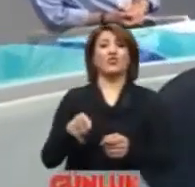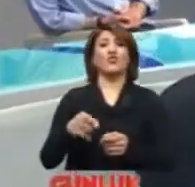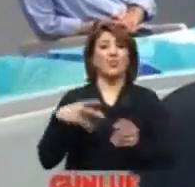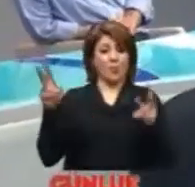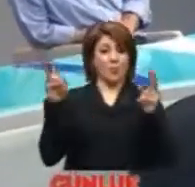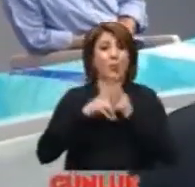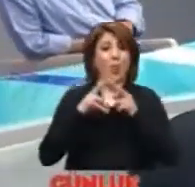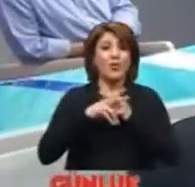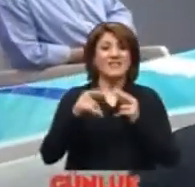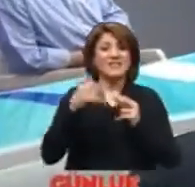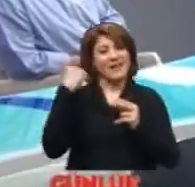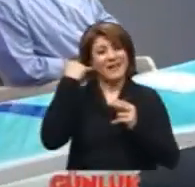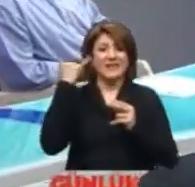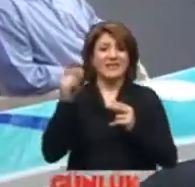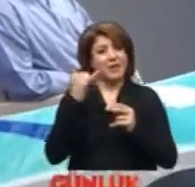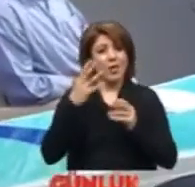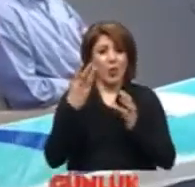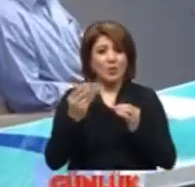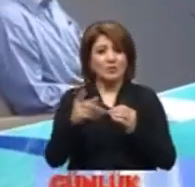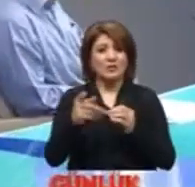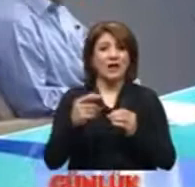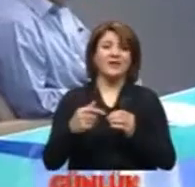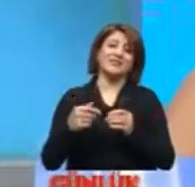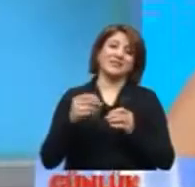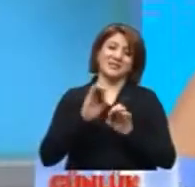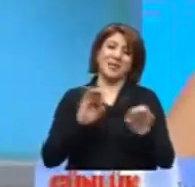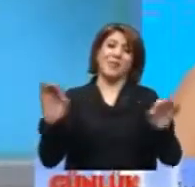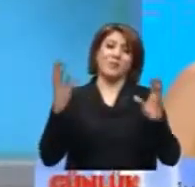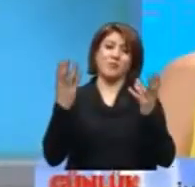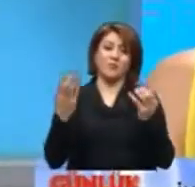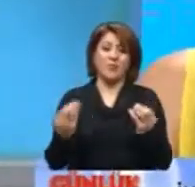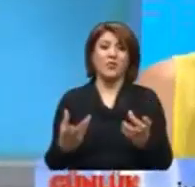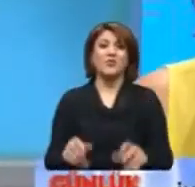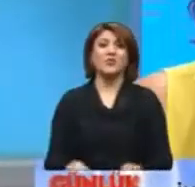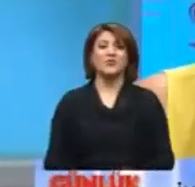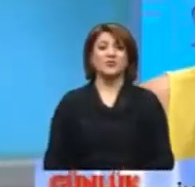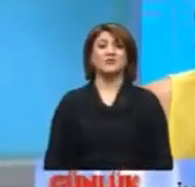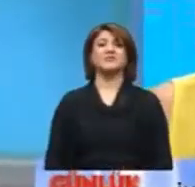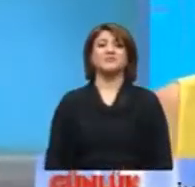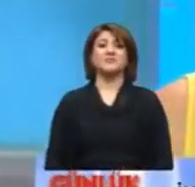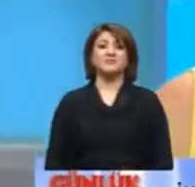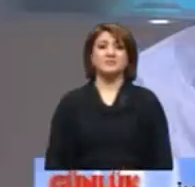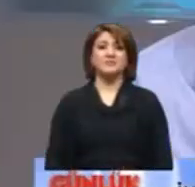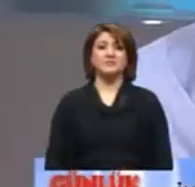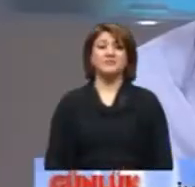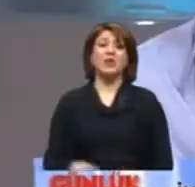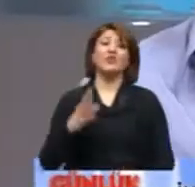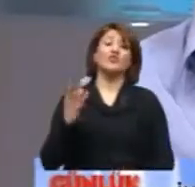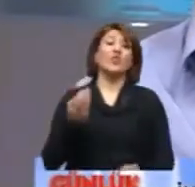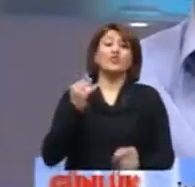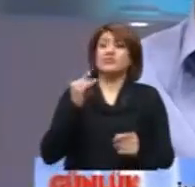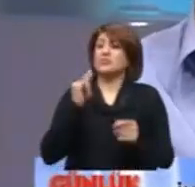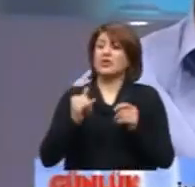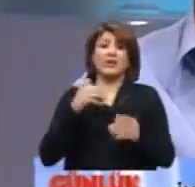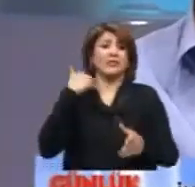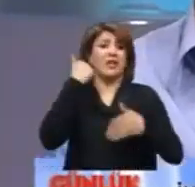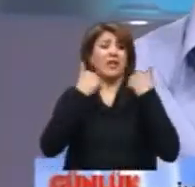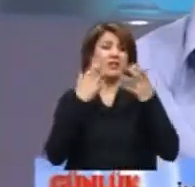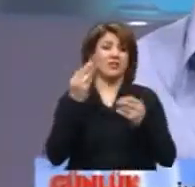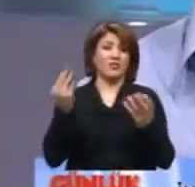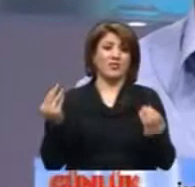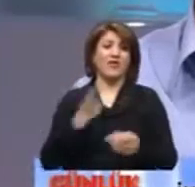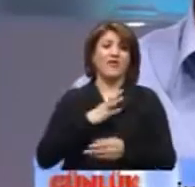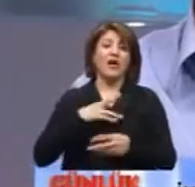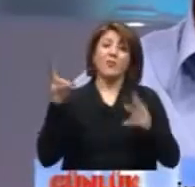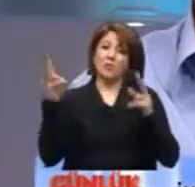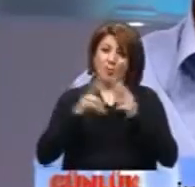çalışıyor? Olsaymış, güzel olmuş, dolandırıcı dolandırmadıklarımızdan dolandırıcı. Ya, öyle bir şey olmuş. Çok güzel sahtekarlık bu. Fakat işte diyorum ya,